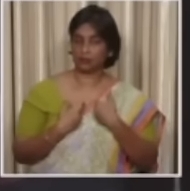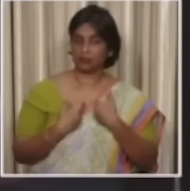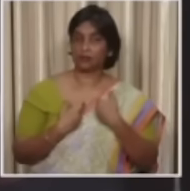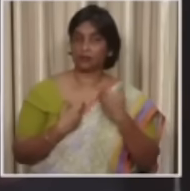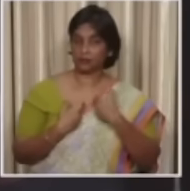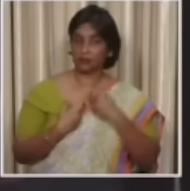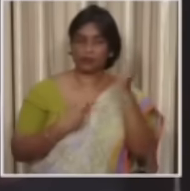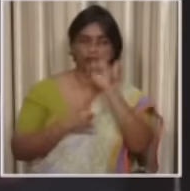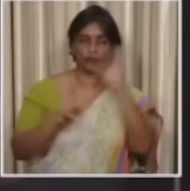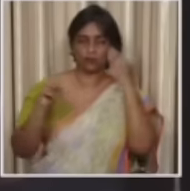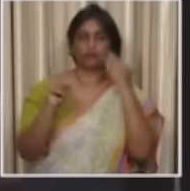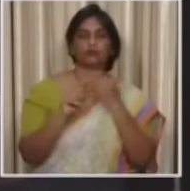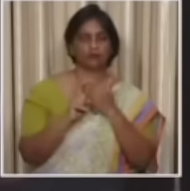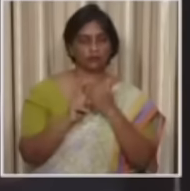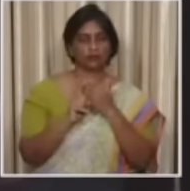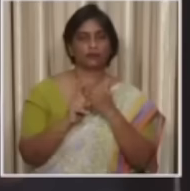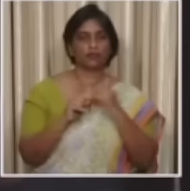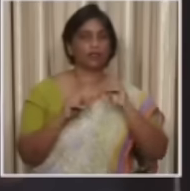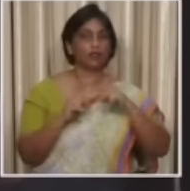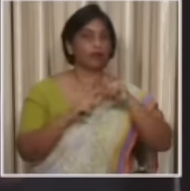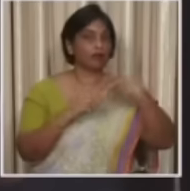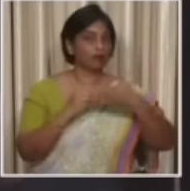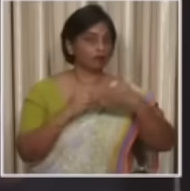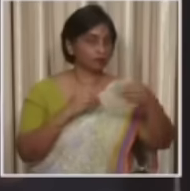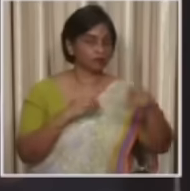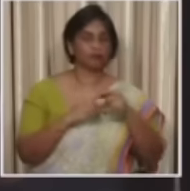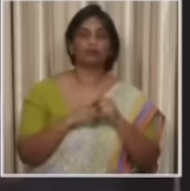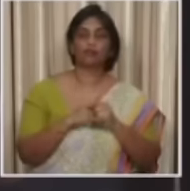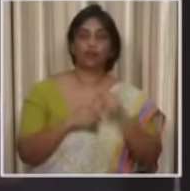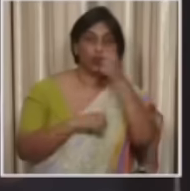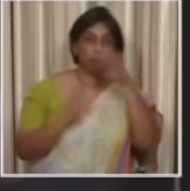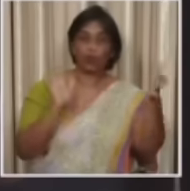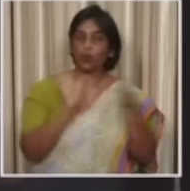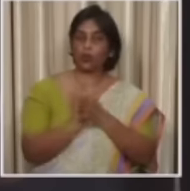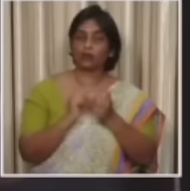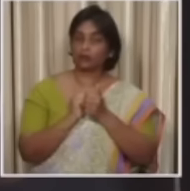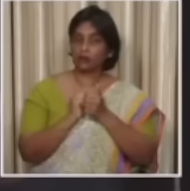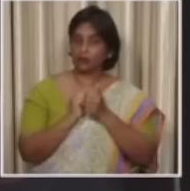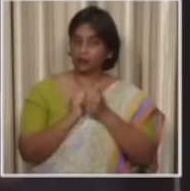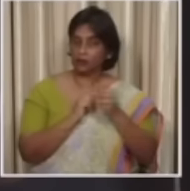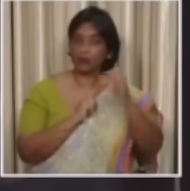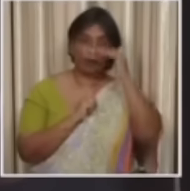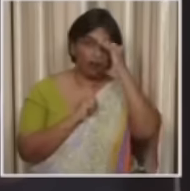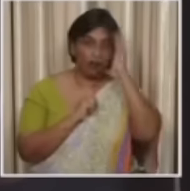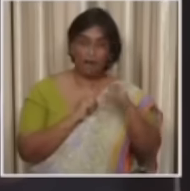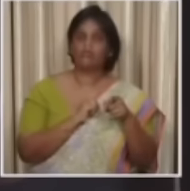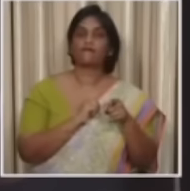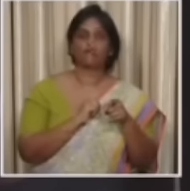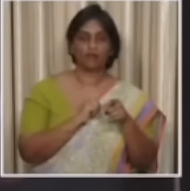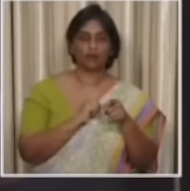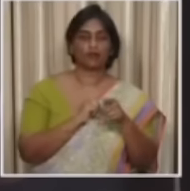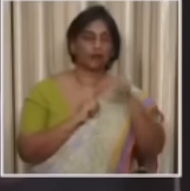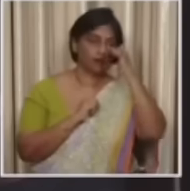මගේ නම් එකම අරමුණ ලබන ගමන මේ හුරුත් එක්ක මේ ගමන යන නායකයෝ ඉන්නවනම්